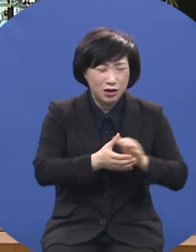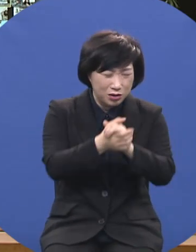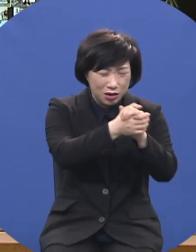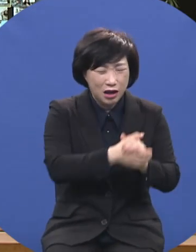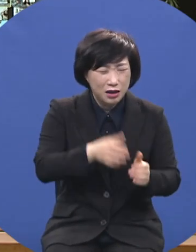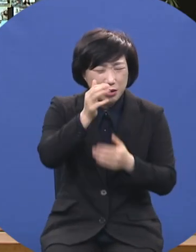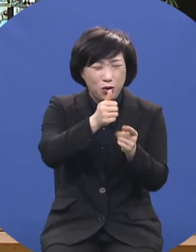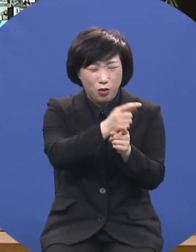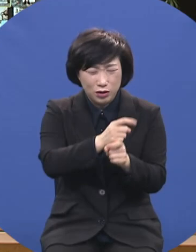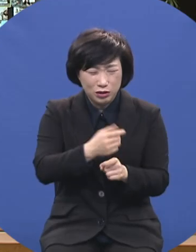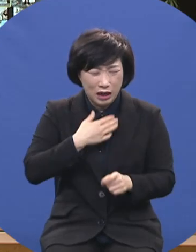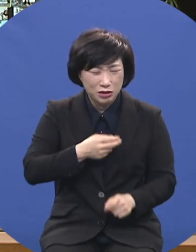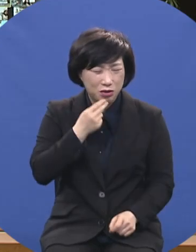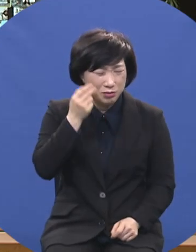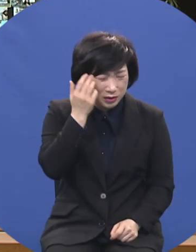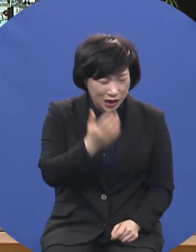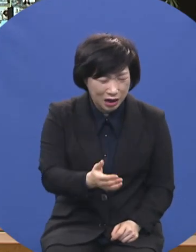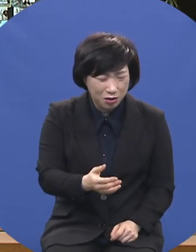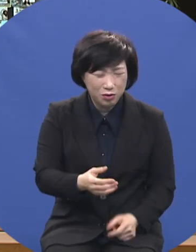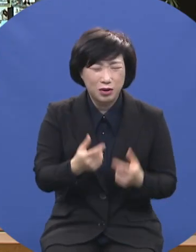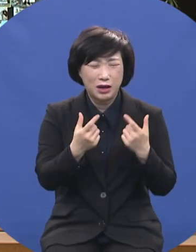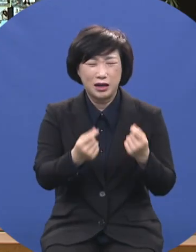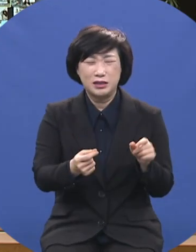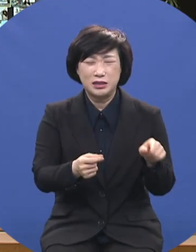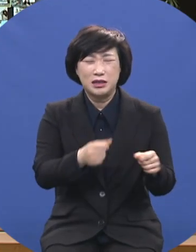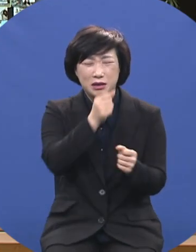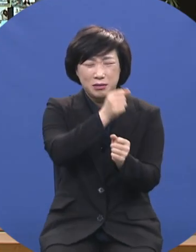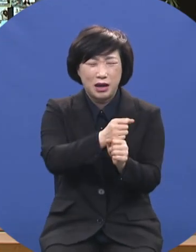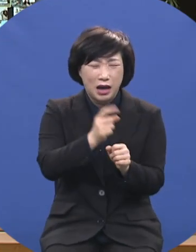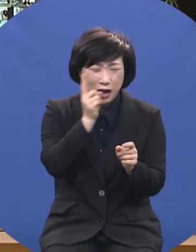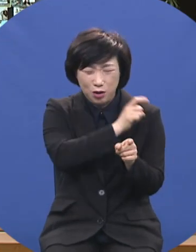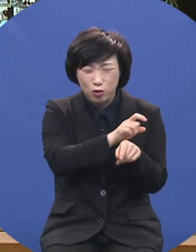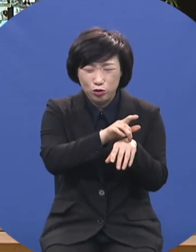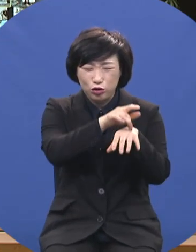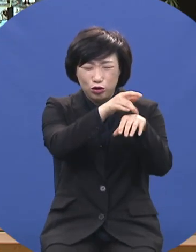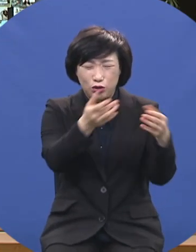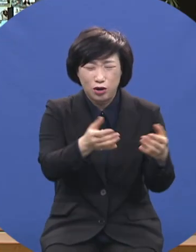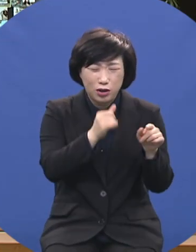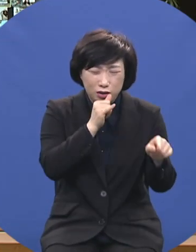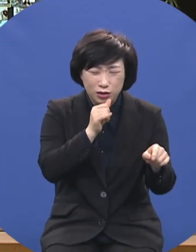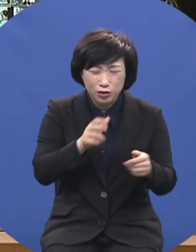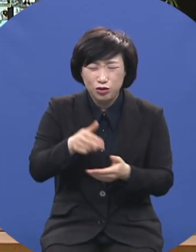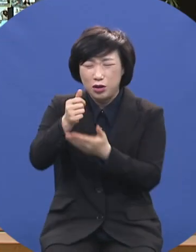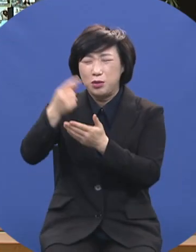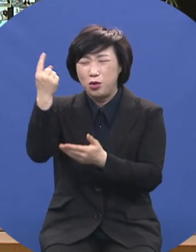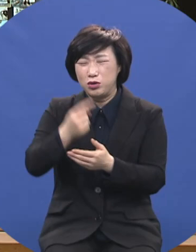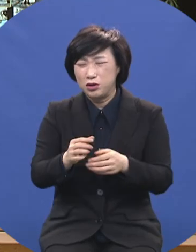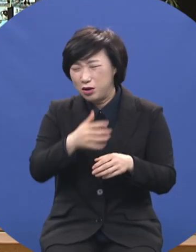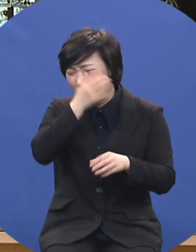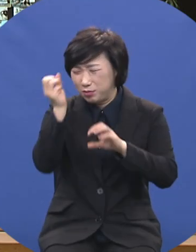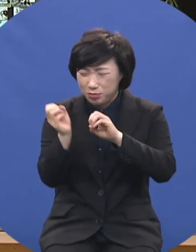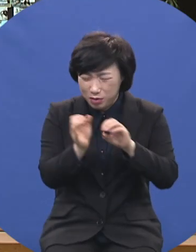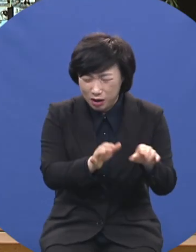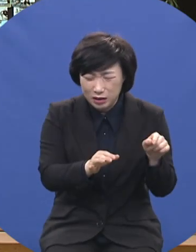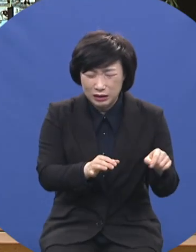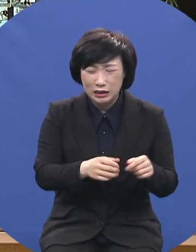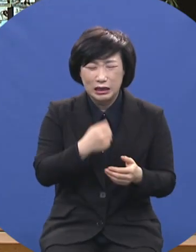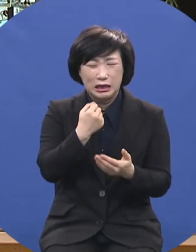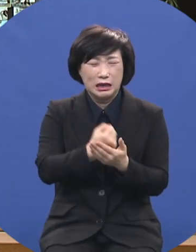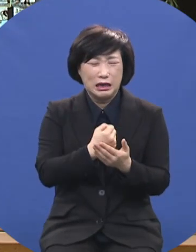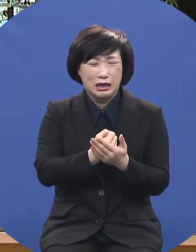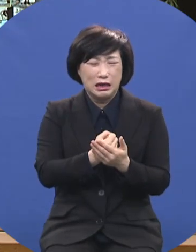원수님을 알지 못하느뇨, 이렇게 만드는 마귀사단 귀신아, 주님 오시면 버림받을 수밖에 없는